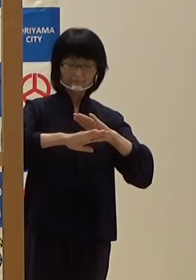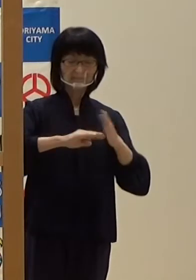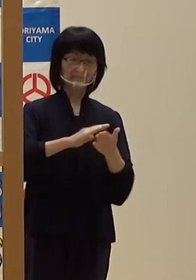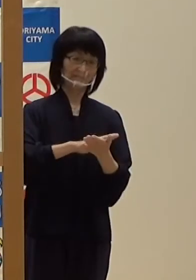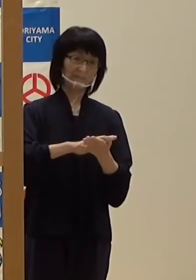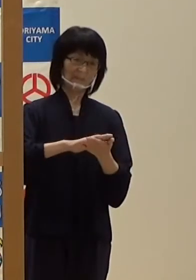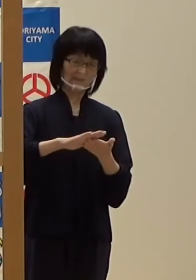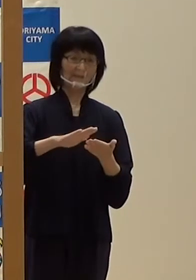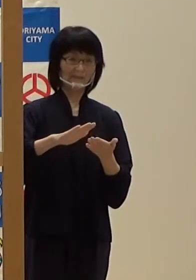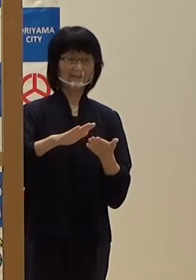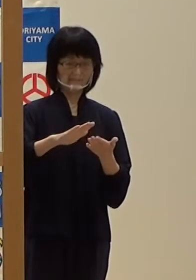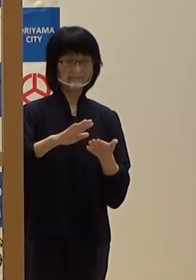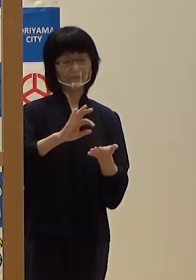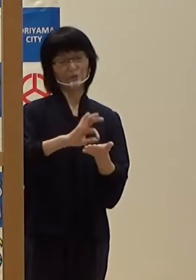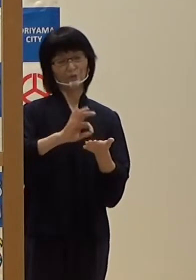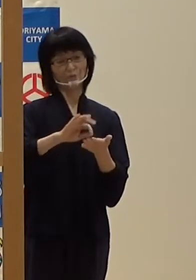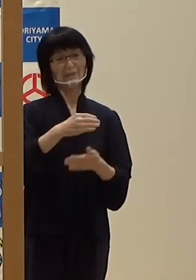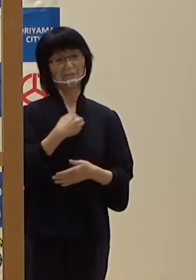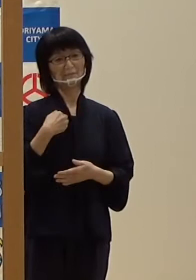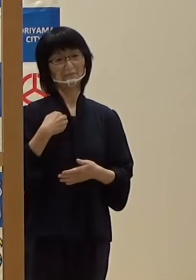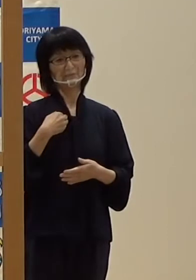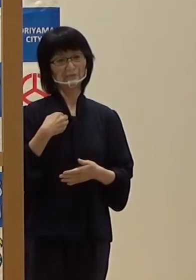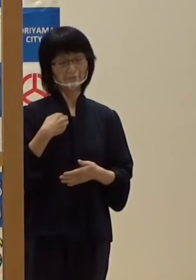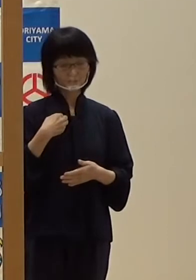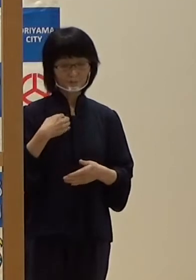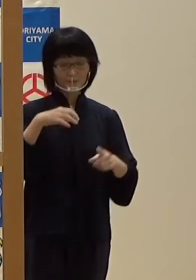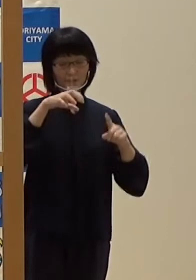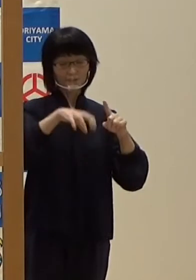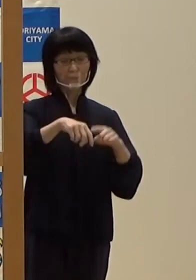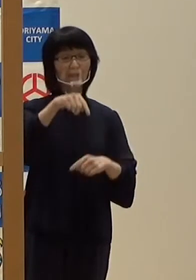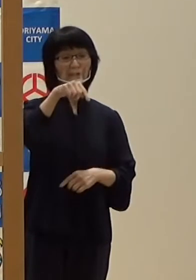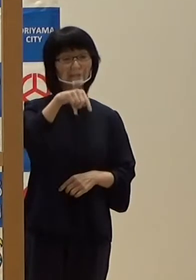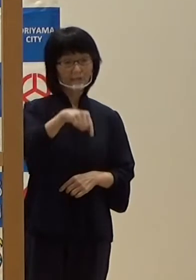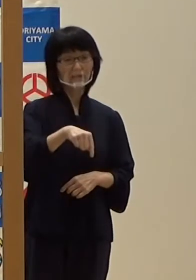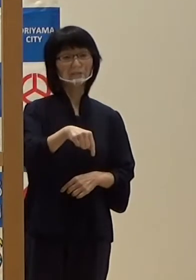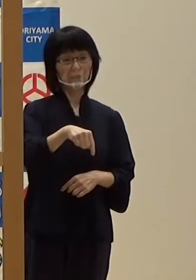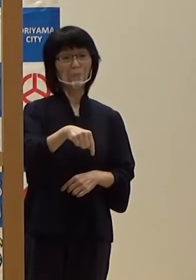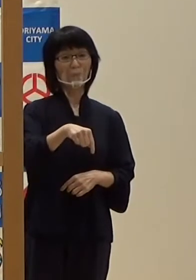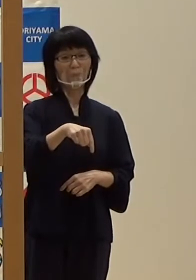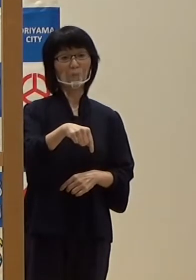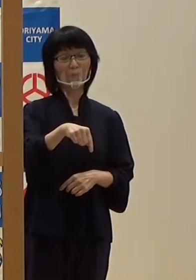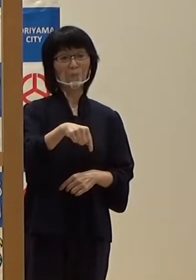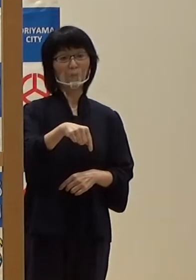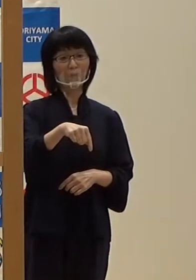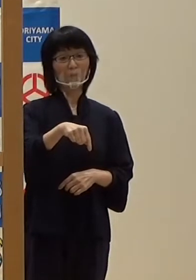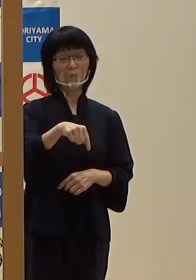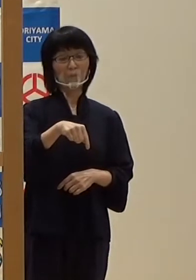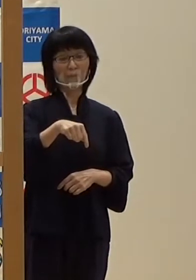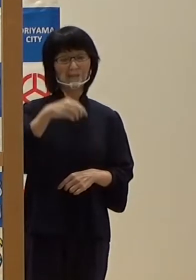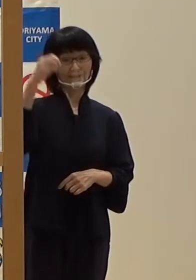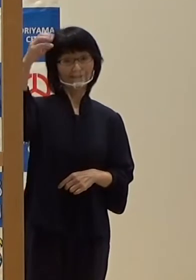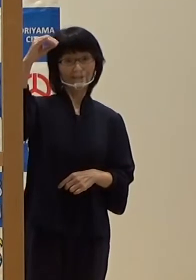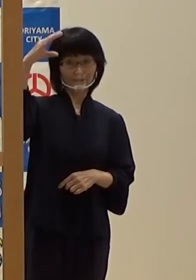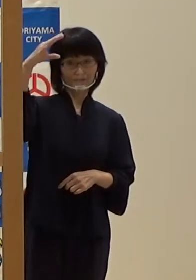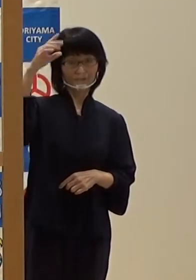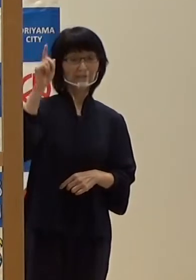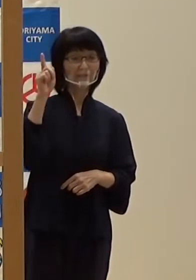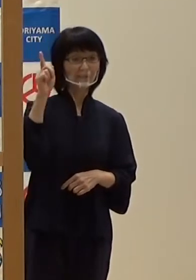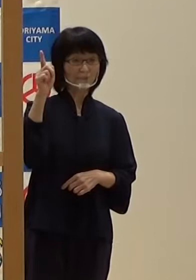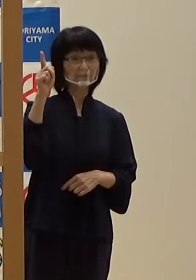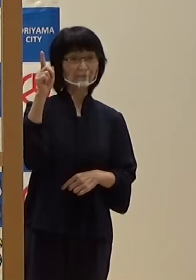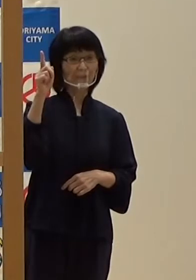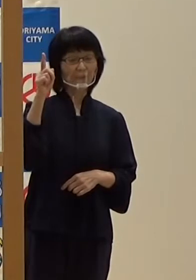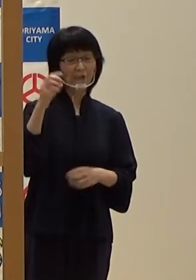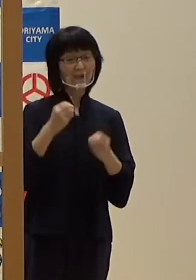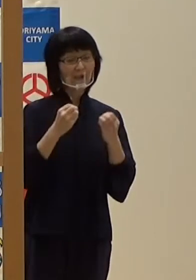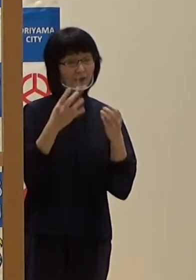るようにするほか、園内の公園の街路灯ですね、公園灯についても新